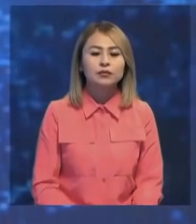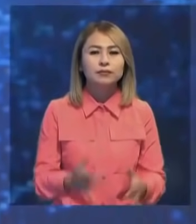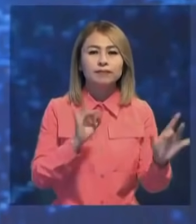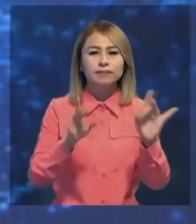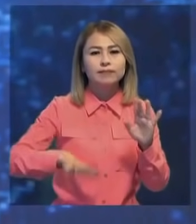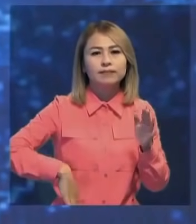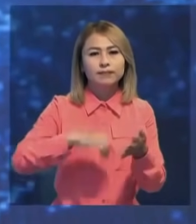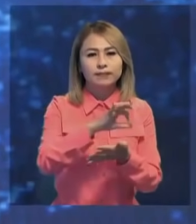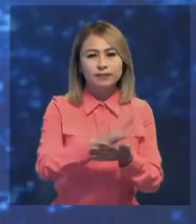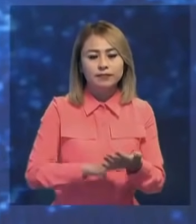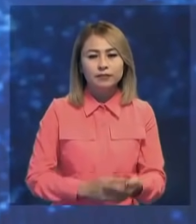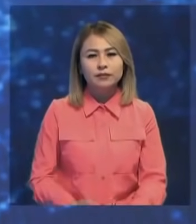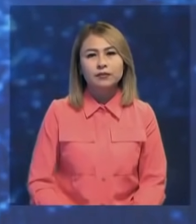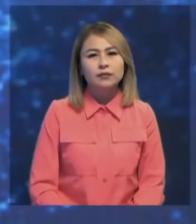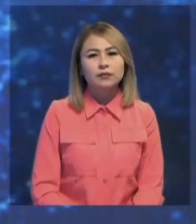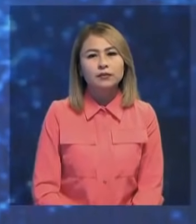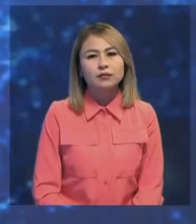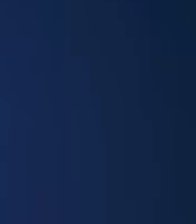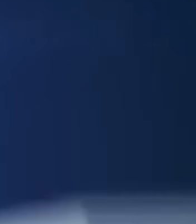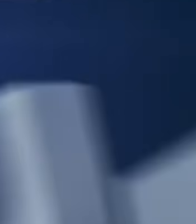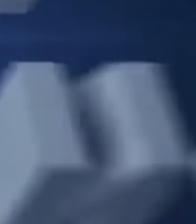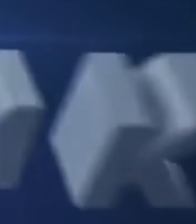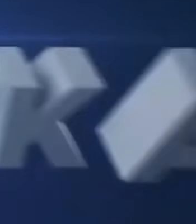Қазір жарнама, кейін жалғастырамыз.